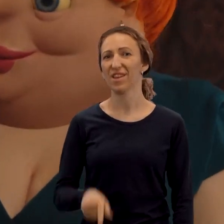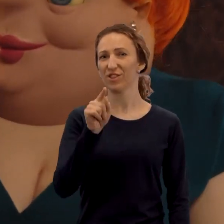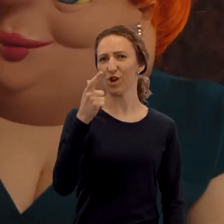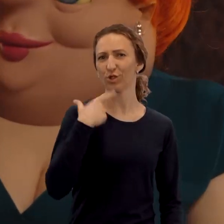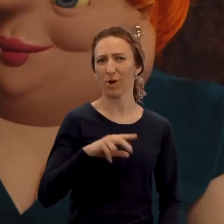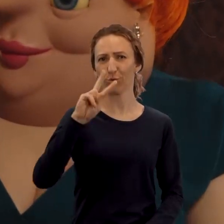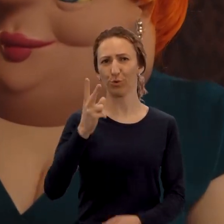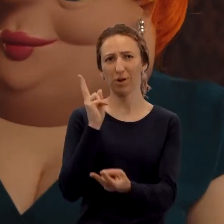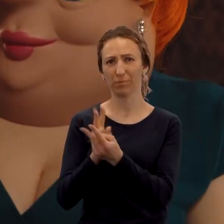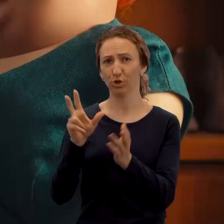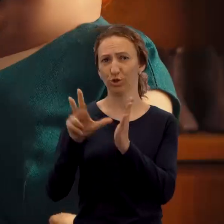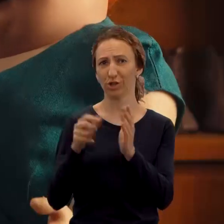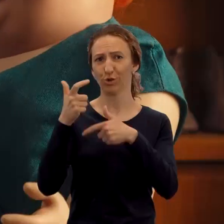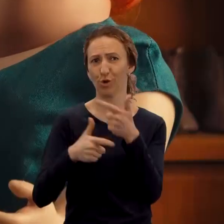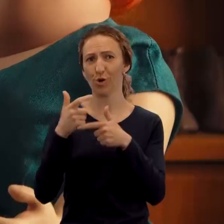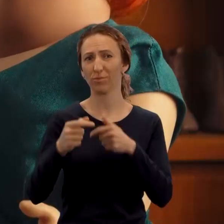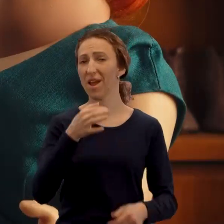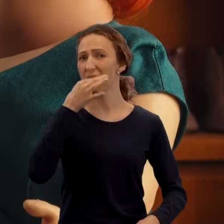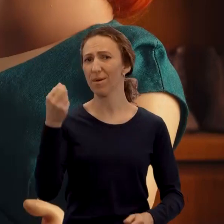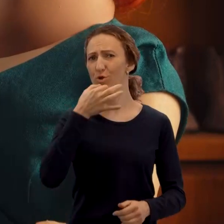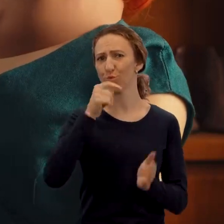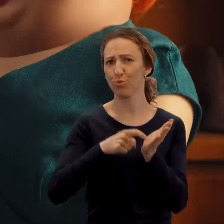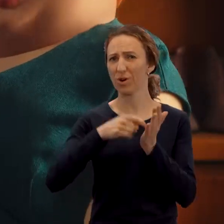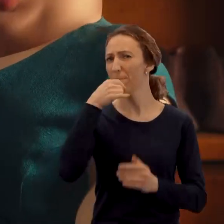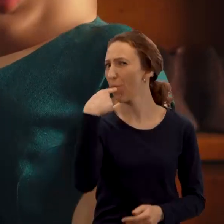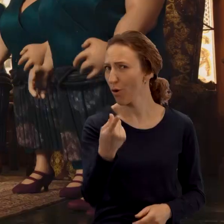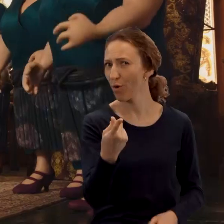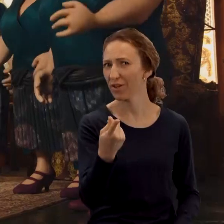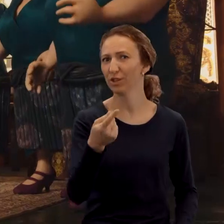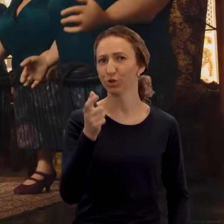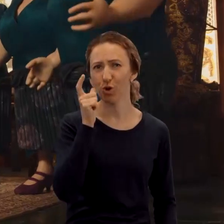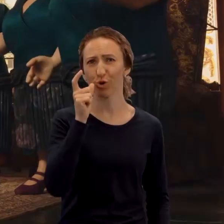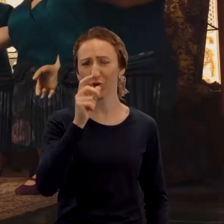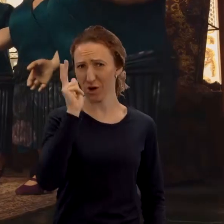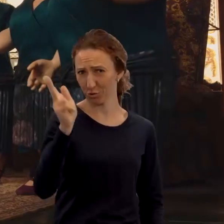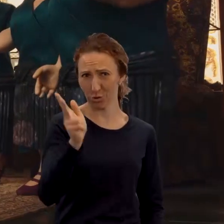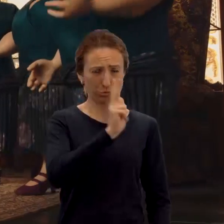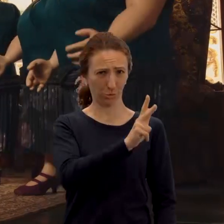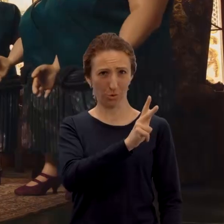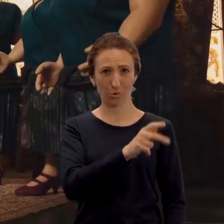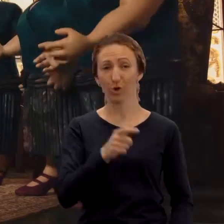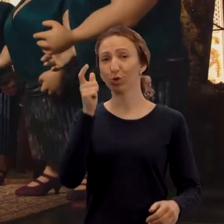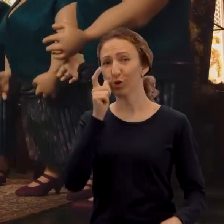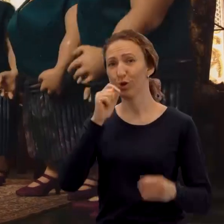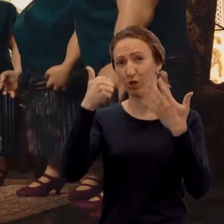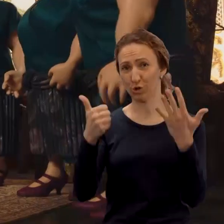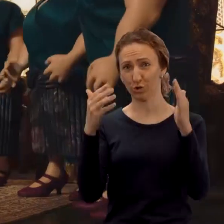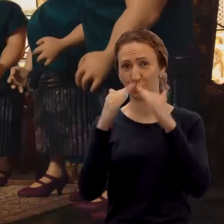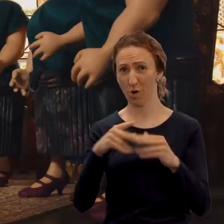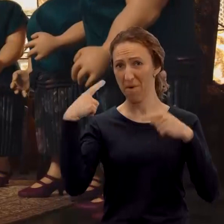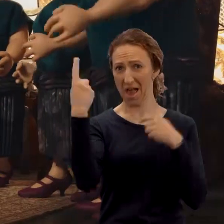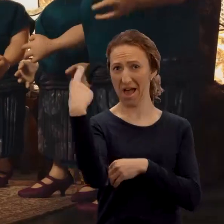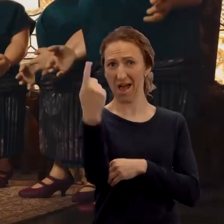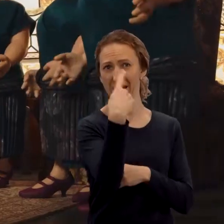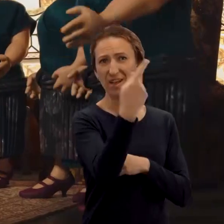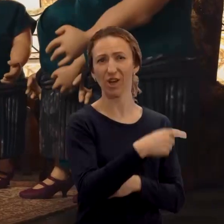Lepiej jak ciasto, ty są w torze Możesz powiedzieć to raczej górze Która jest ciocią? Która, która? Sześć ciotek się po domu